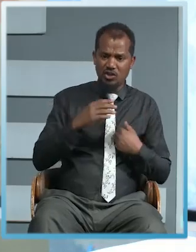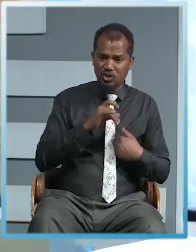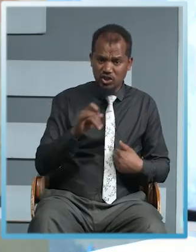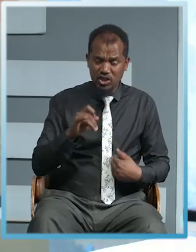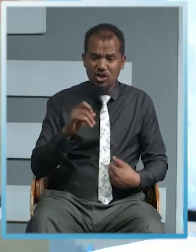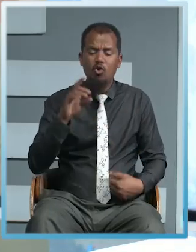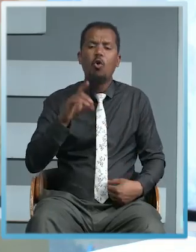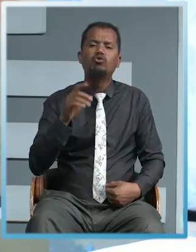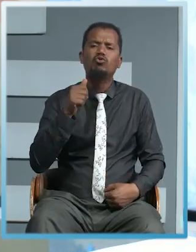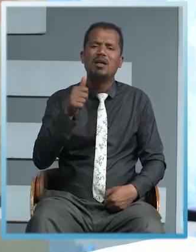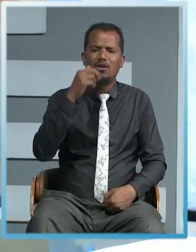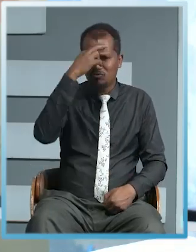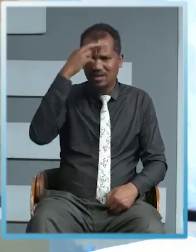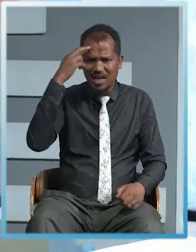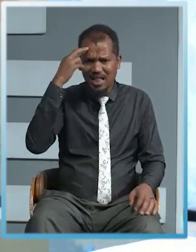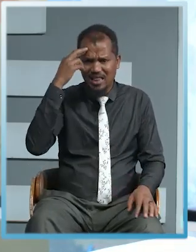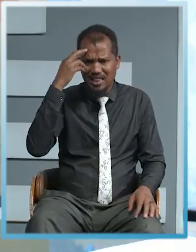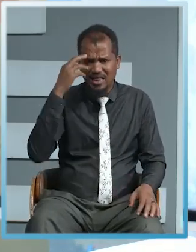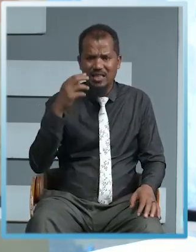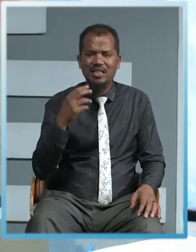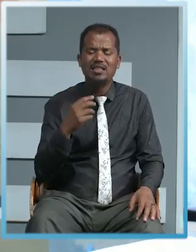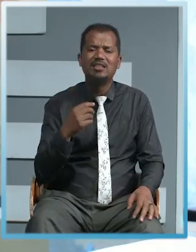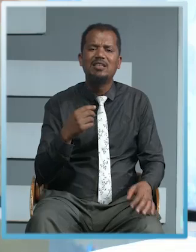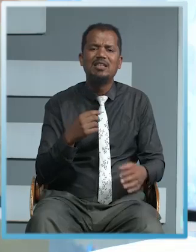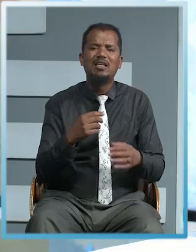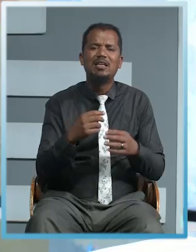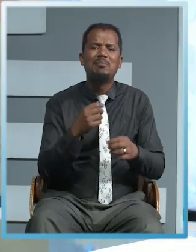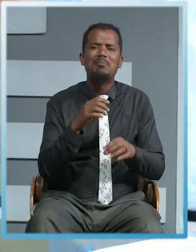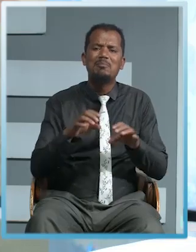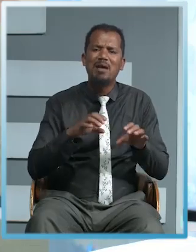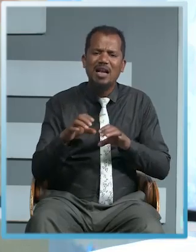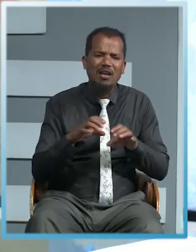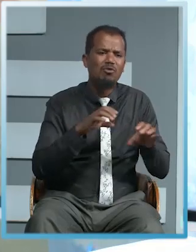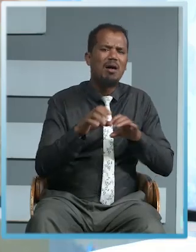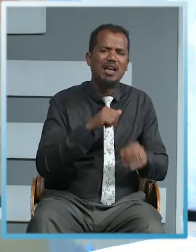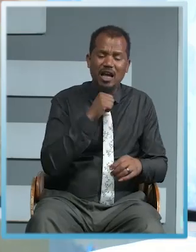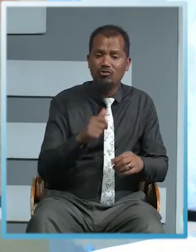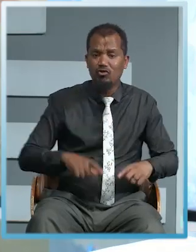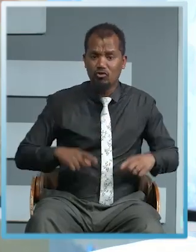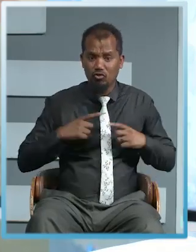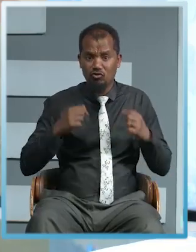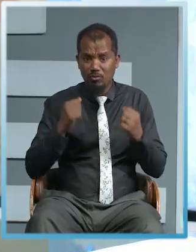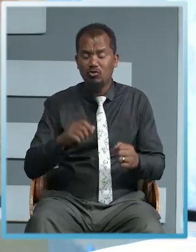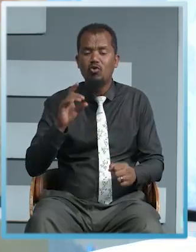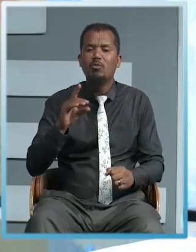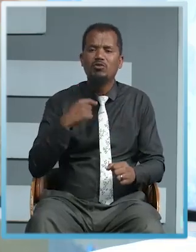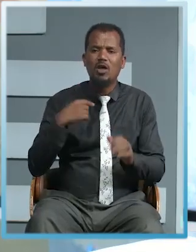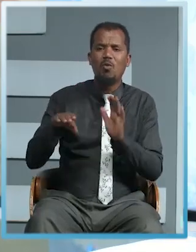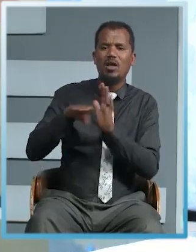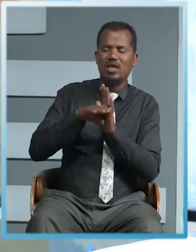ኮሚሽኑ በራሱ ምክንያት የሚገልጻቸው የማይገልጻቸው የሚያረጋቸው የማያረጋቸው ሊኖሩ ስለሚችሉ